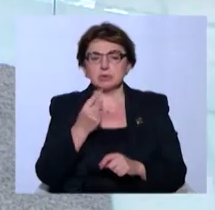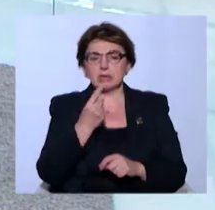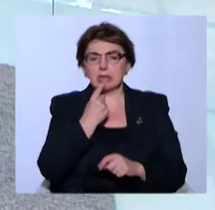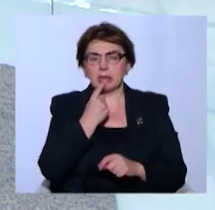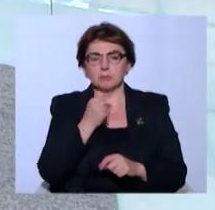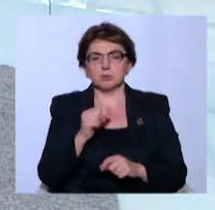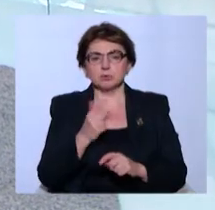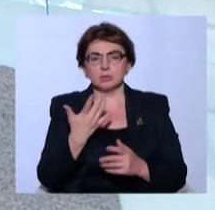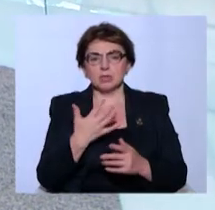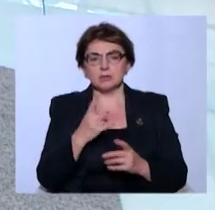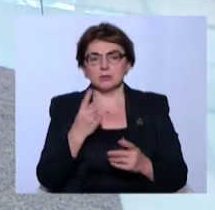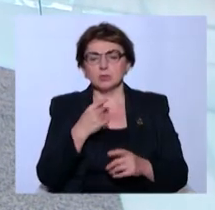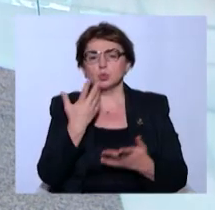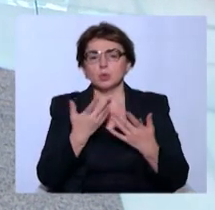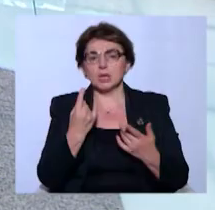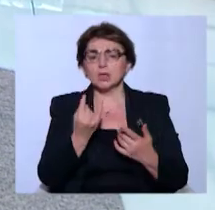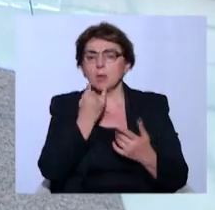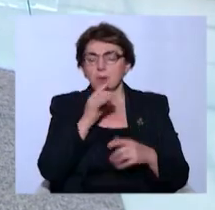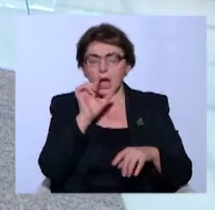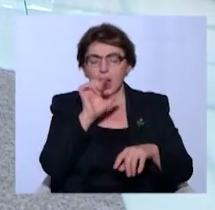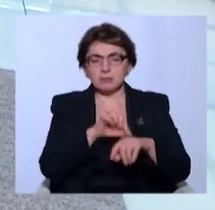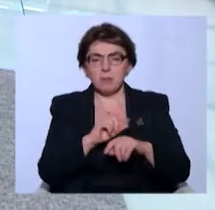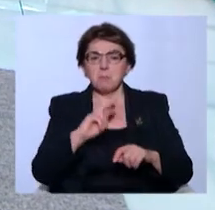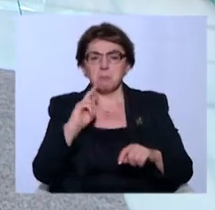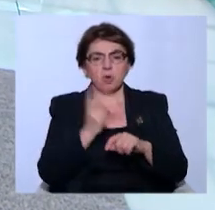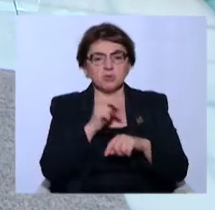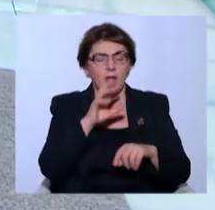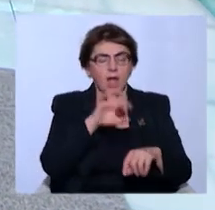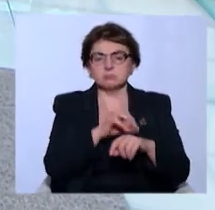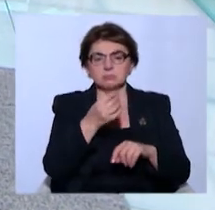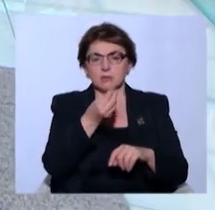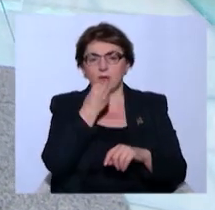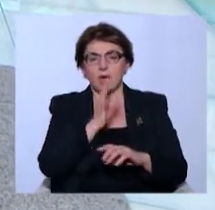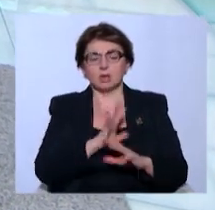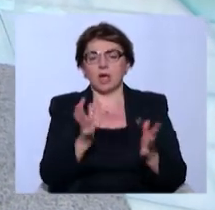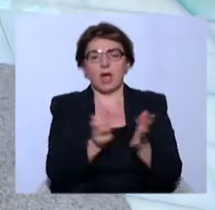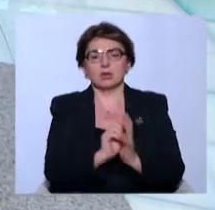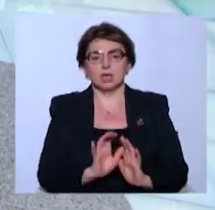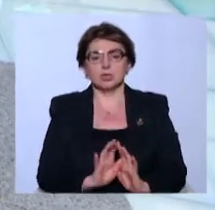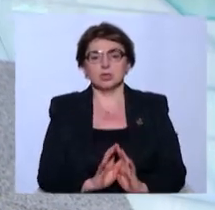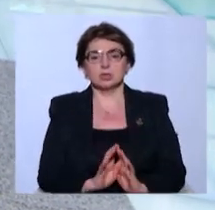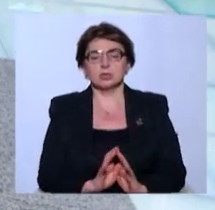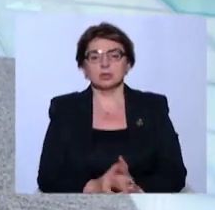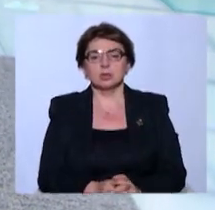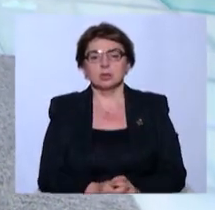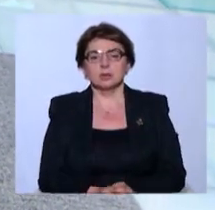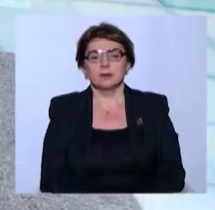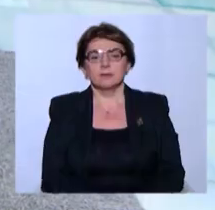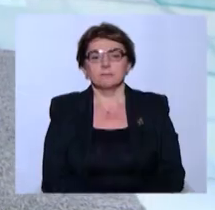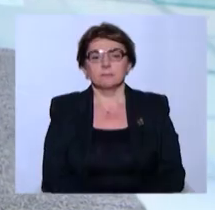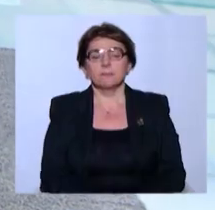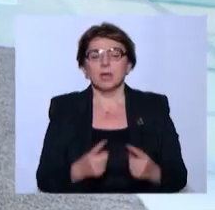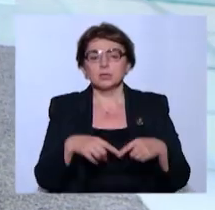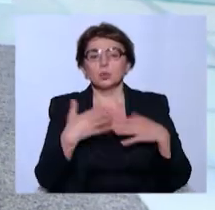ეს ორგანიზმსაც გამაფრთხილებელი შეფერილობა აქვს. ფარველობითი შეფერილობის ერთ-ერთი ფორმა არის